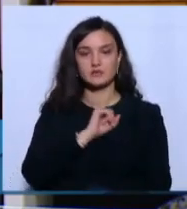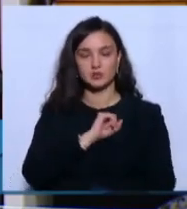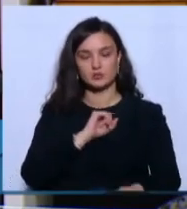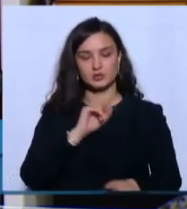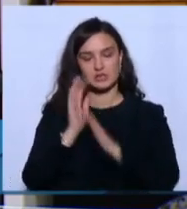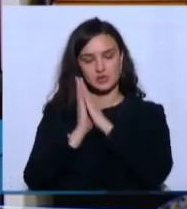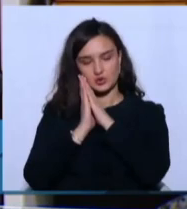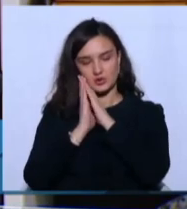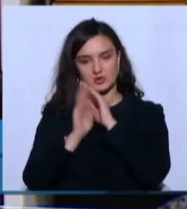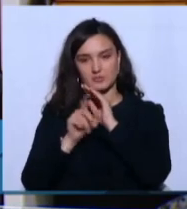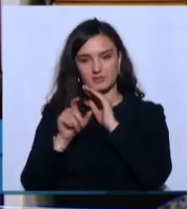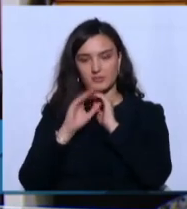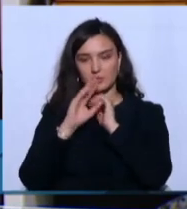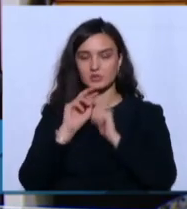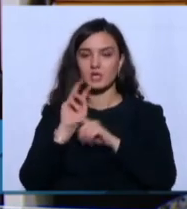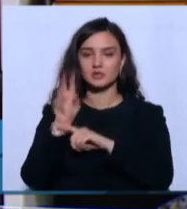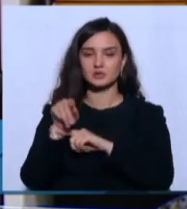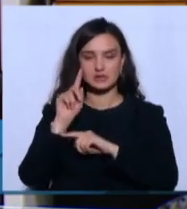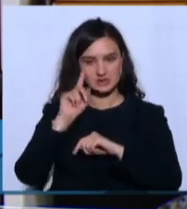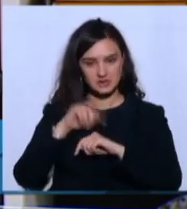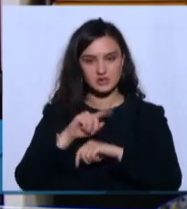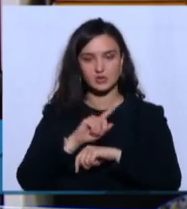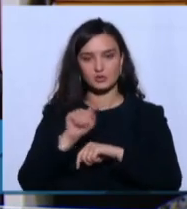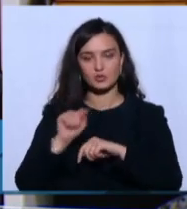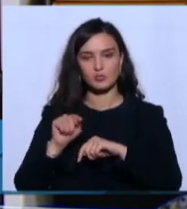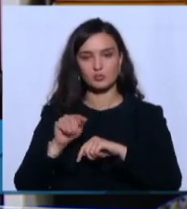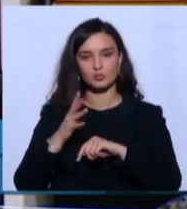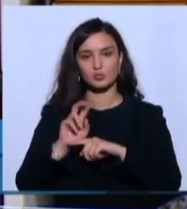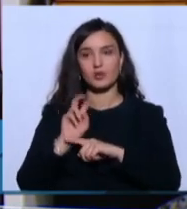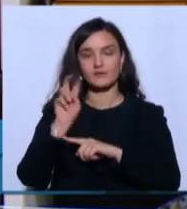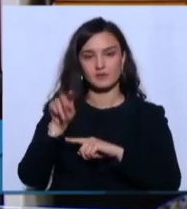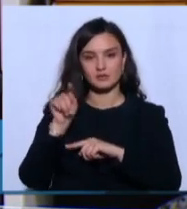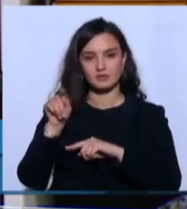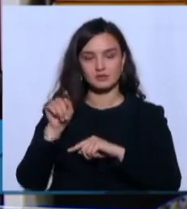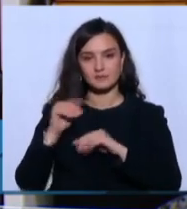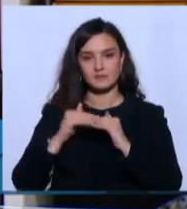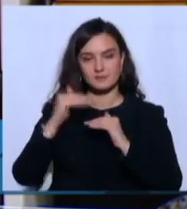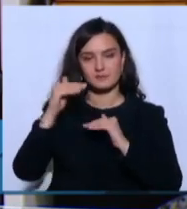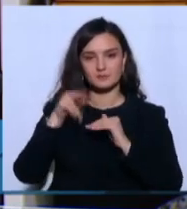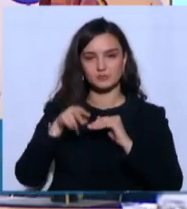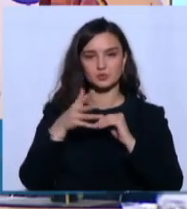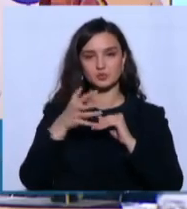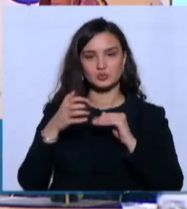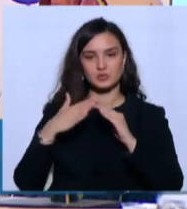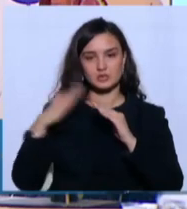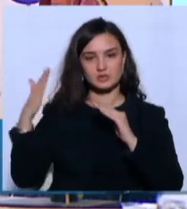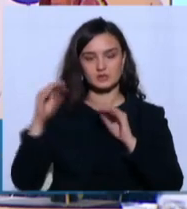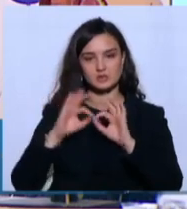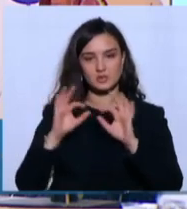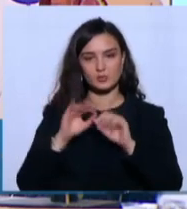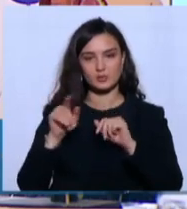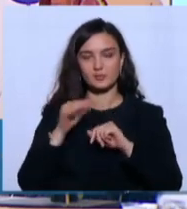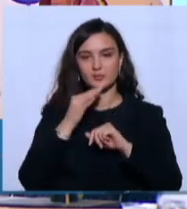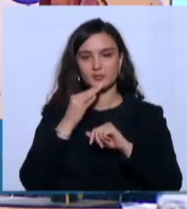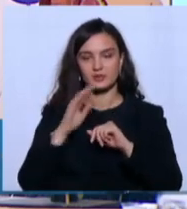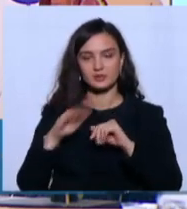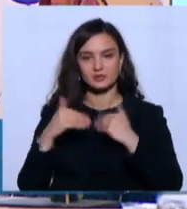დაიძინონ ადამიანებმა, და როცა ადიან, იციან რომ აი თუ თქვა თუ ავედი, მაგალ აქ 2500-ზე ზევითაა ლაპარაკი,